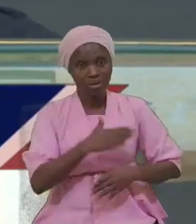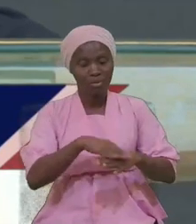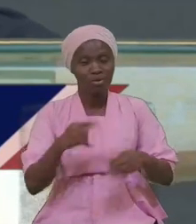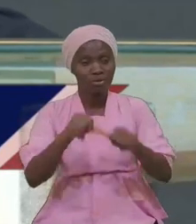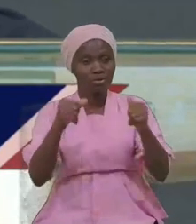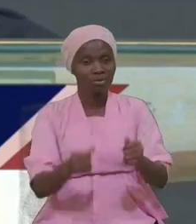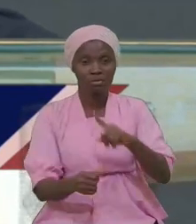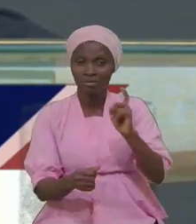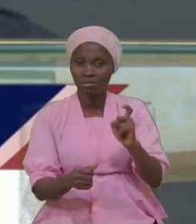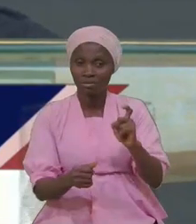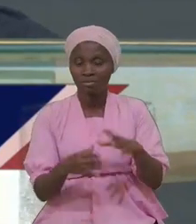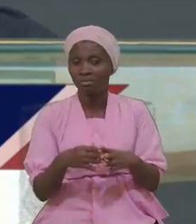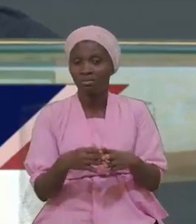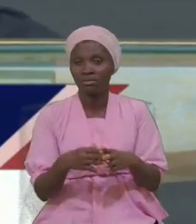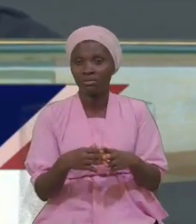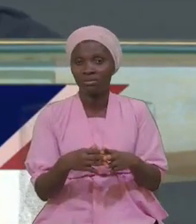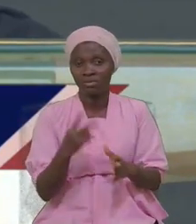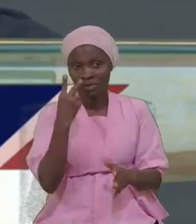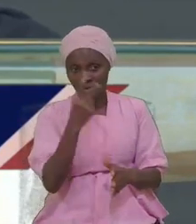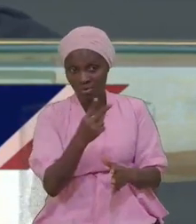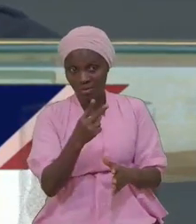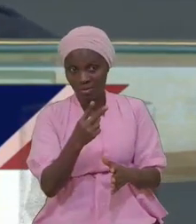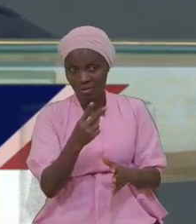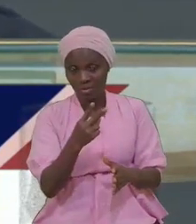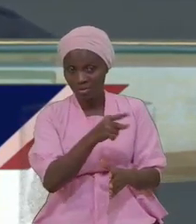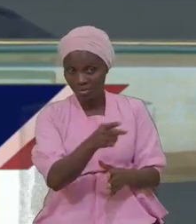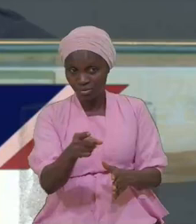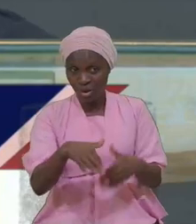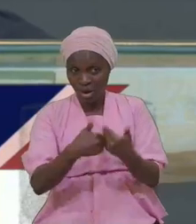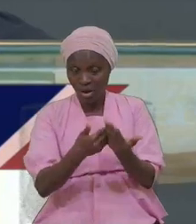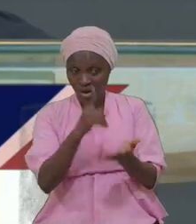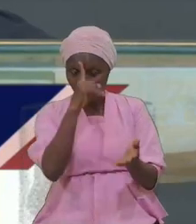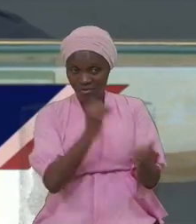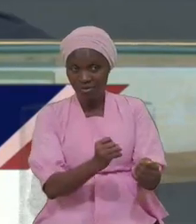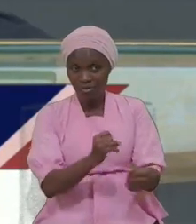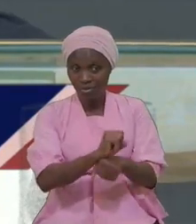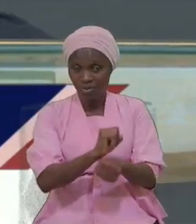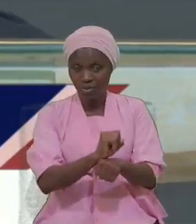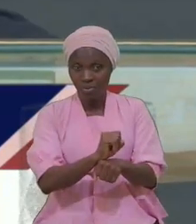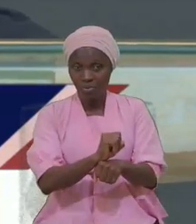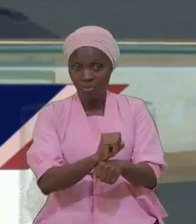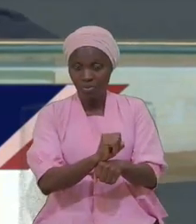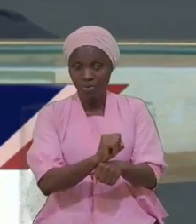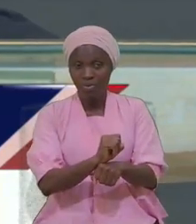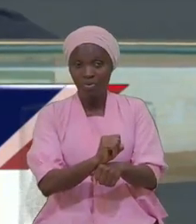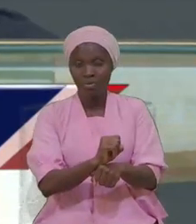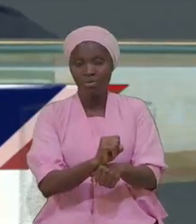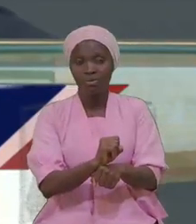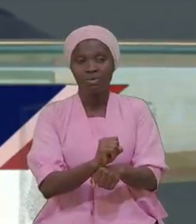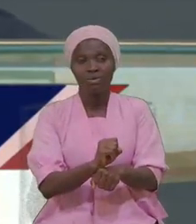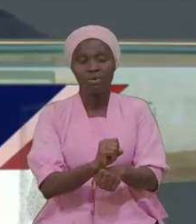Tu vois que la foi agissait avec ses œuvres. La